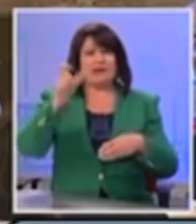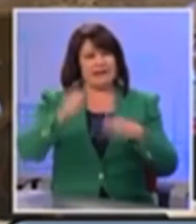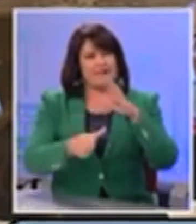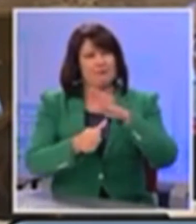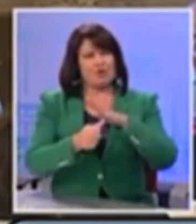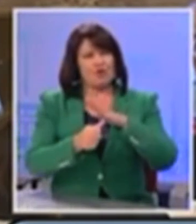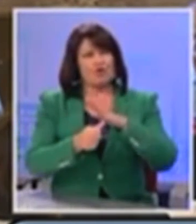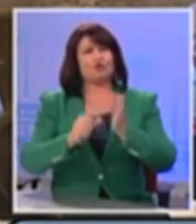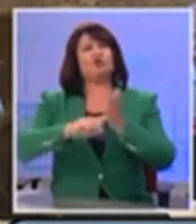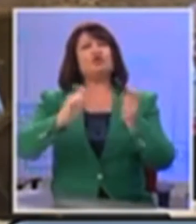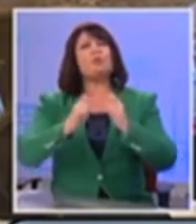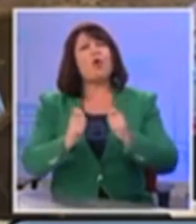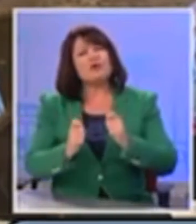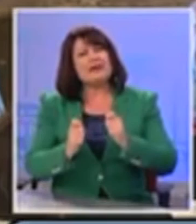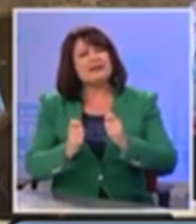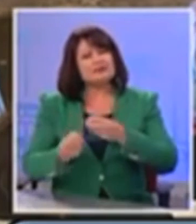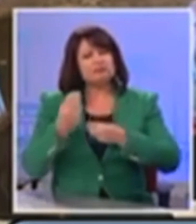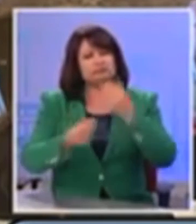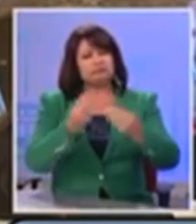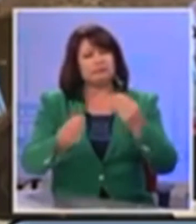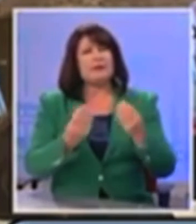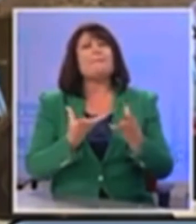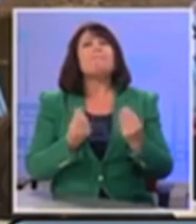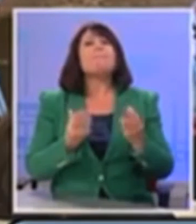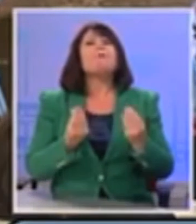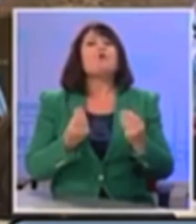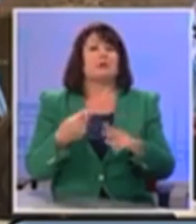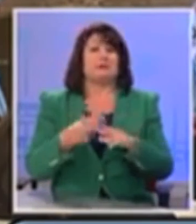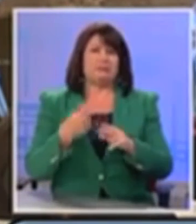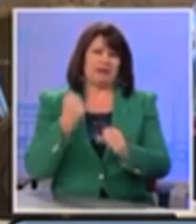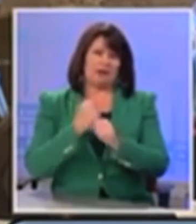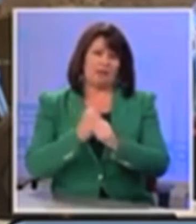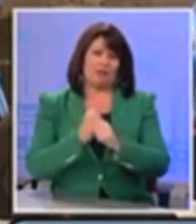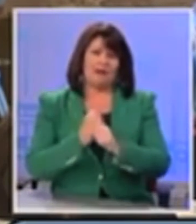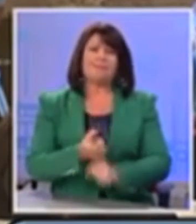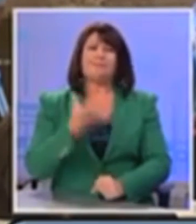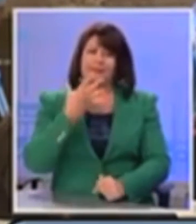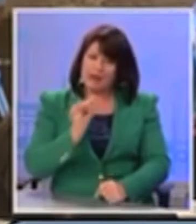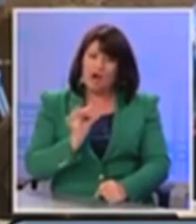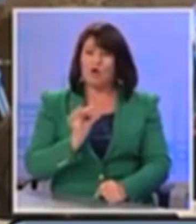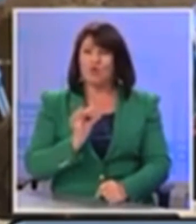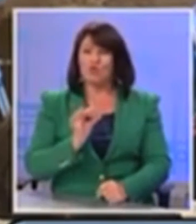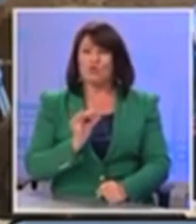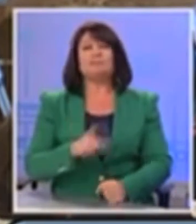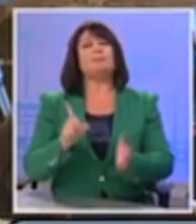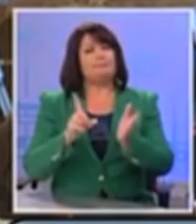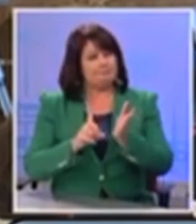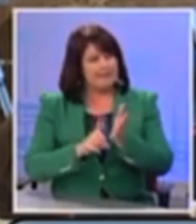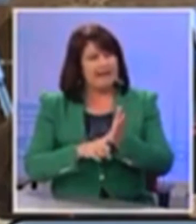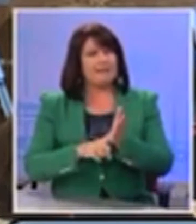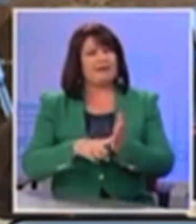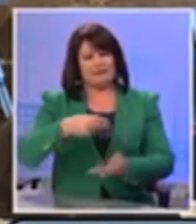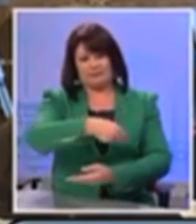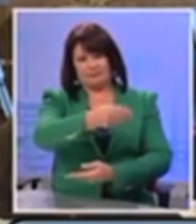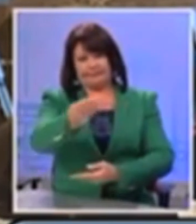réalisé parce qu'il fallait vous remettre un document maintenant. Il a été rédigé en anglais et